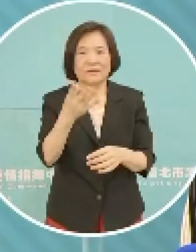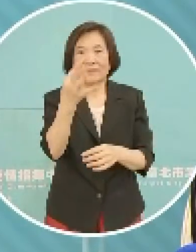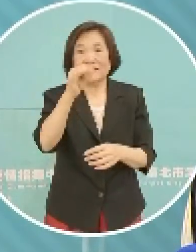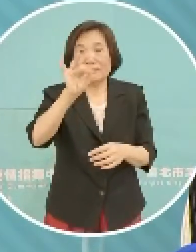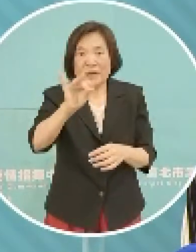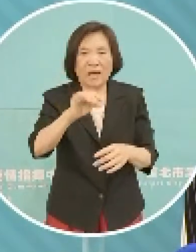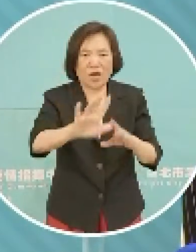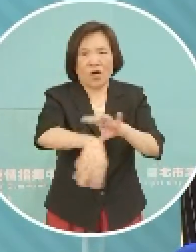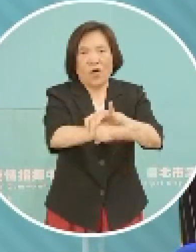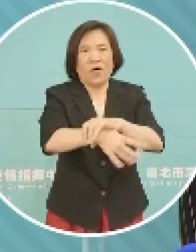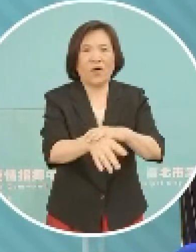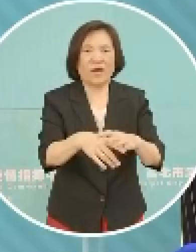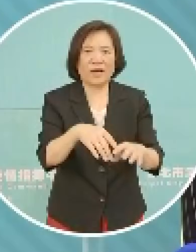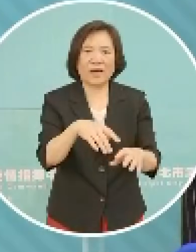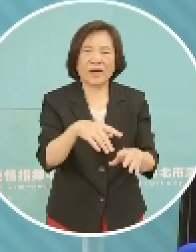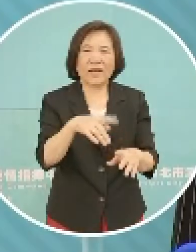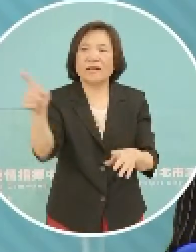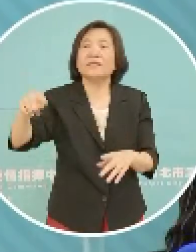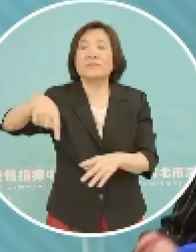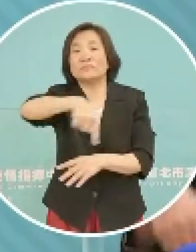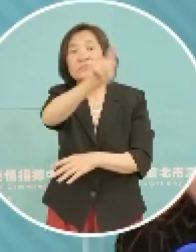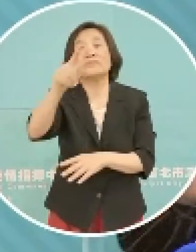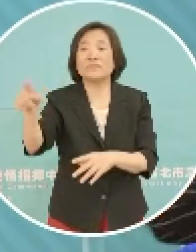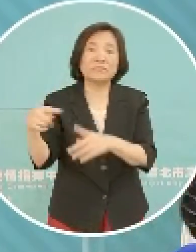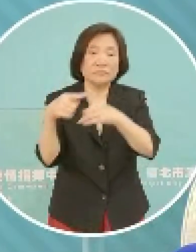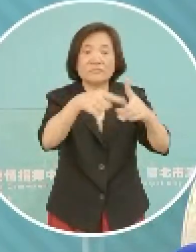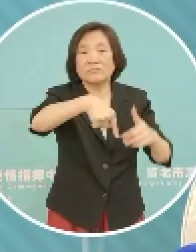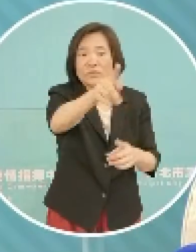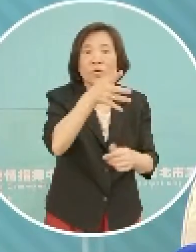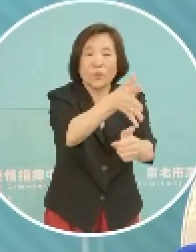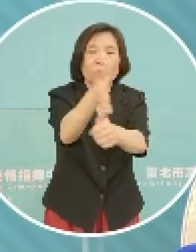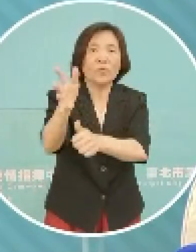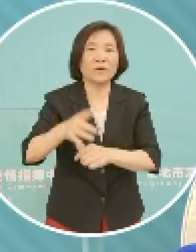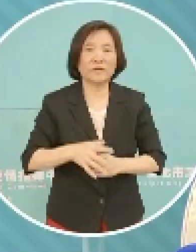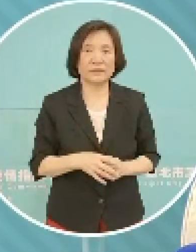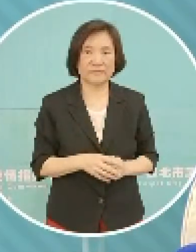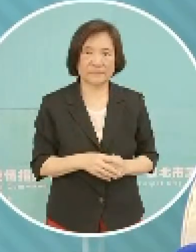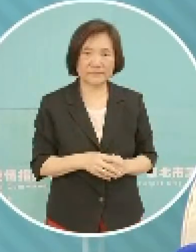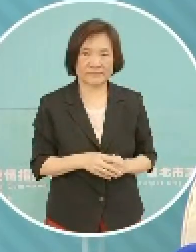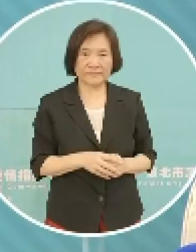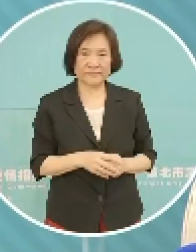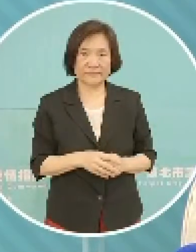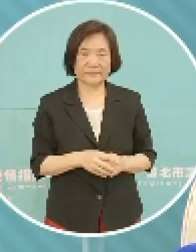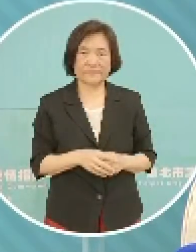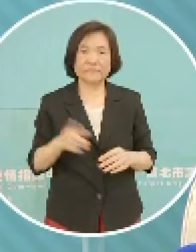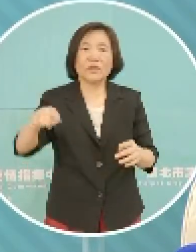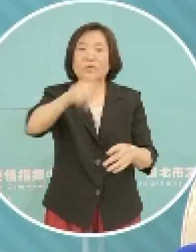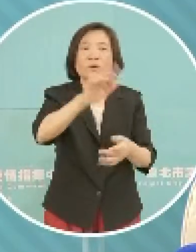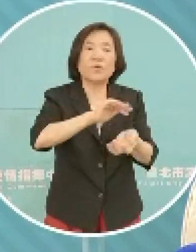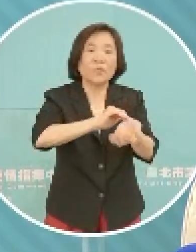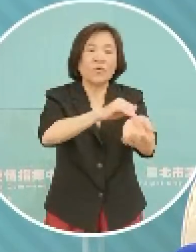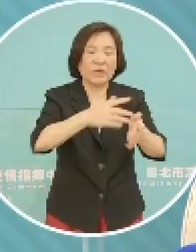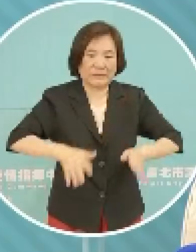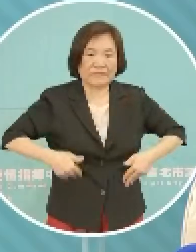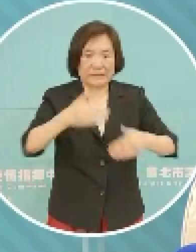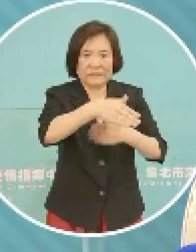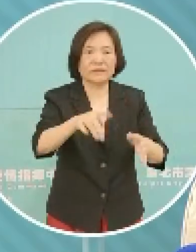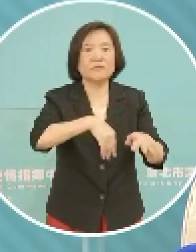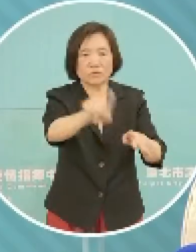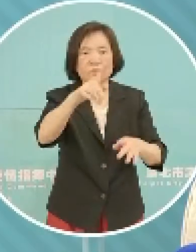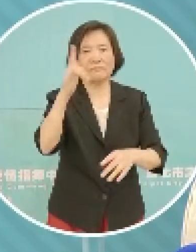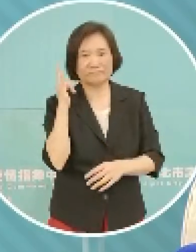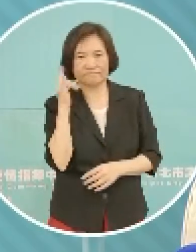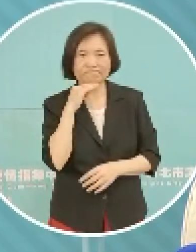床空床？你到第一线去问就知道了。我不是讲过吗？到那个医院的急诊处门口站一